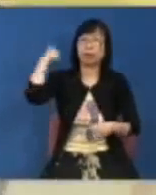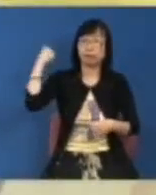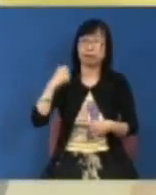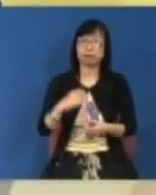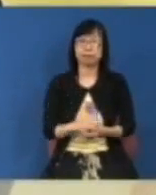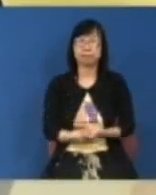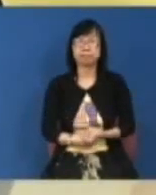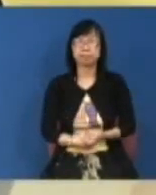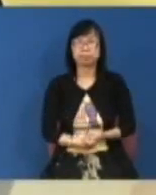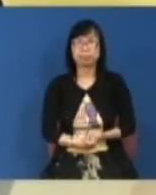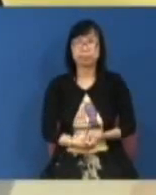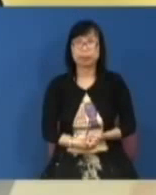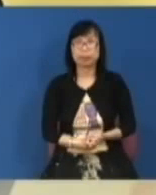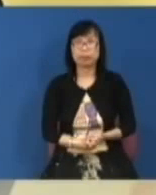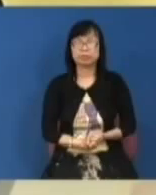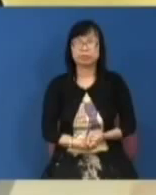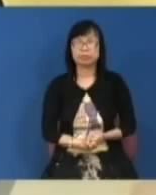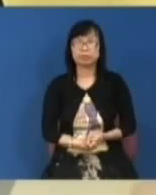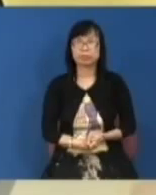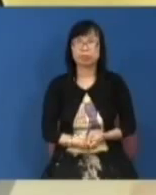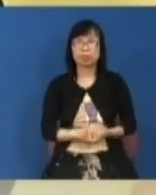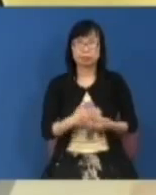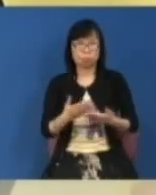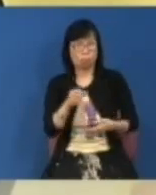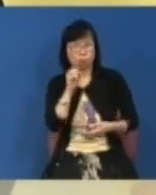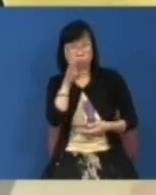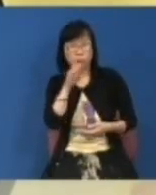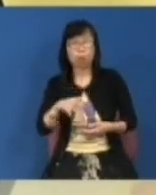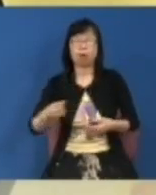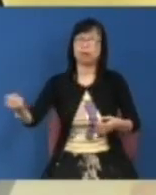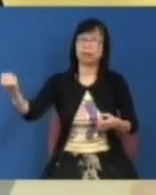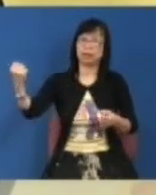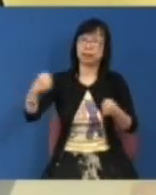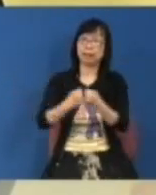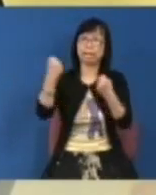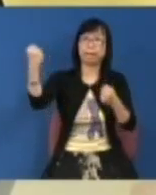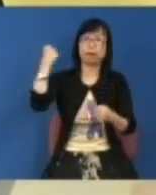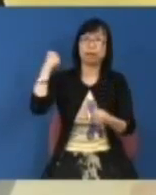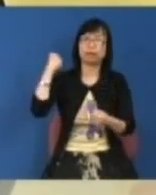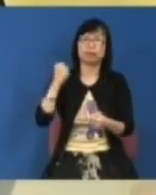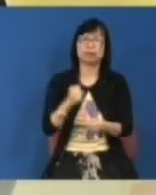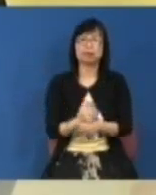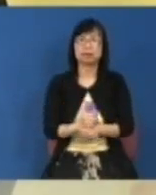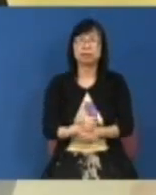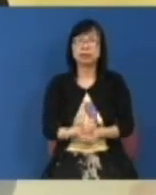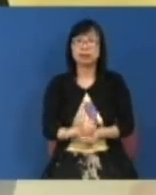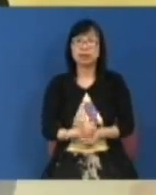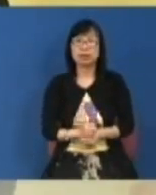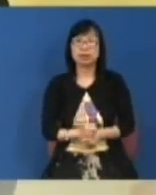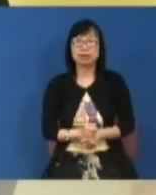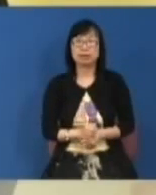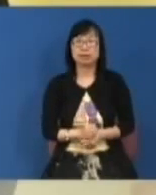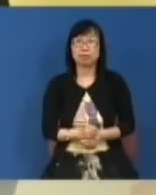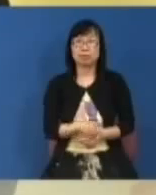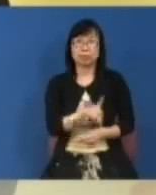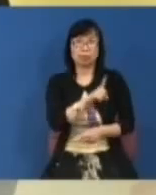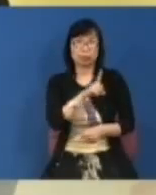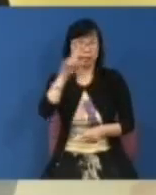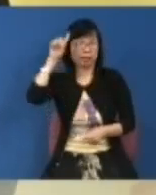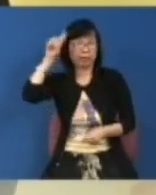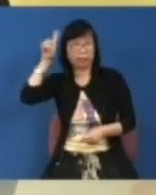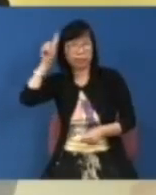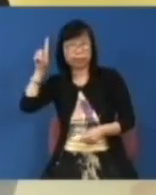呢啲咁嘅嘢話係暴力咧，係錯用咗一樣嘢，就係話一般自發。我哋每一日都